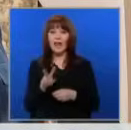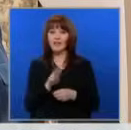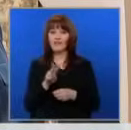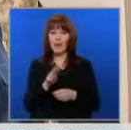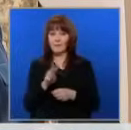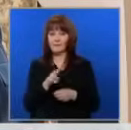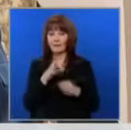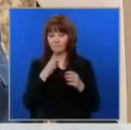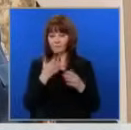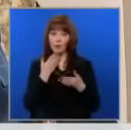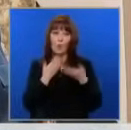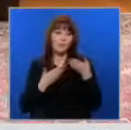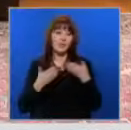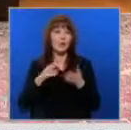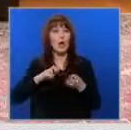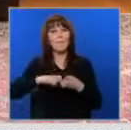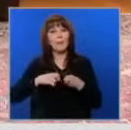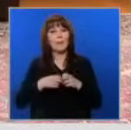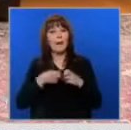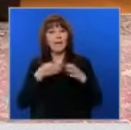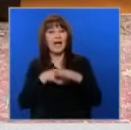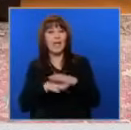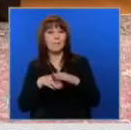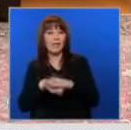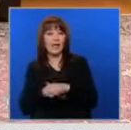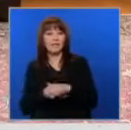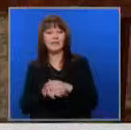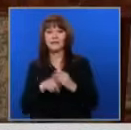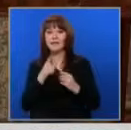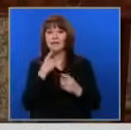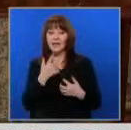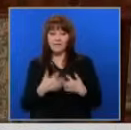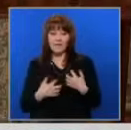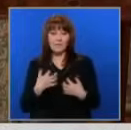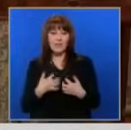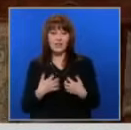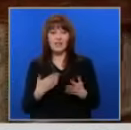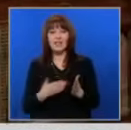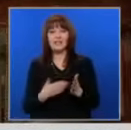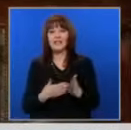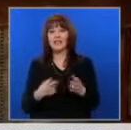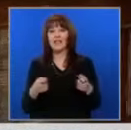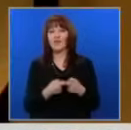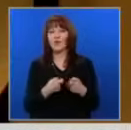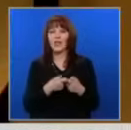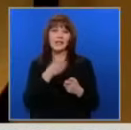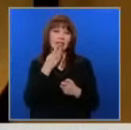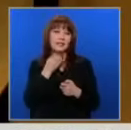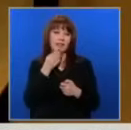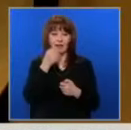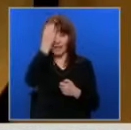дипломати обсъдиха проблема с миграцията и сигурността в региона и напрежението заради конфликта между Израел и